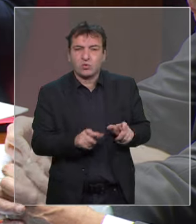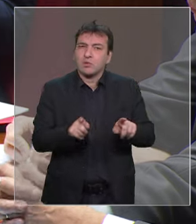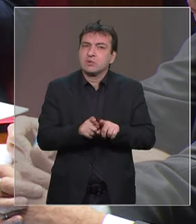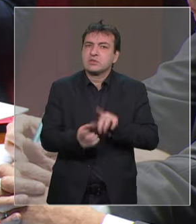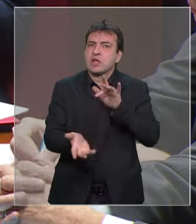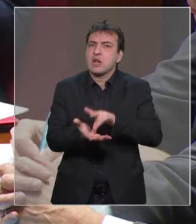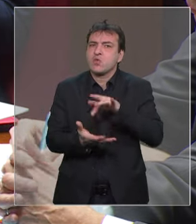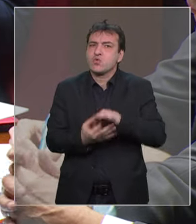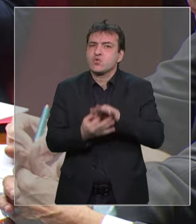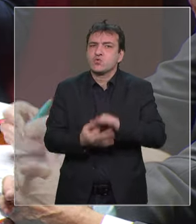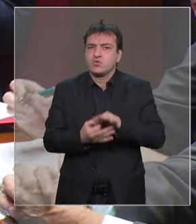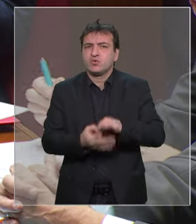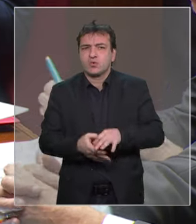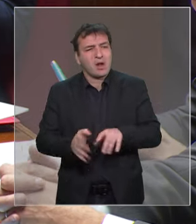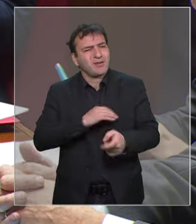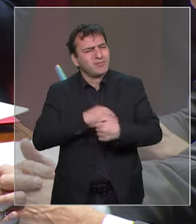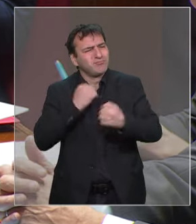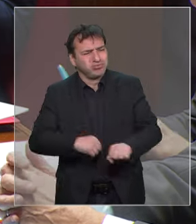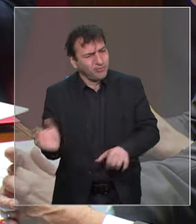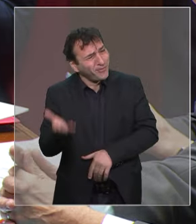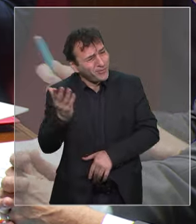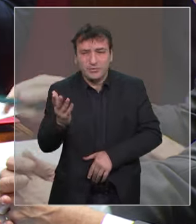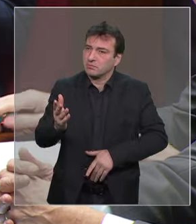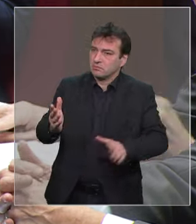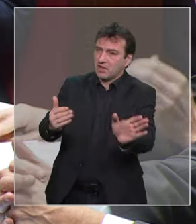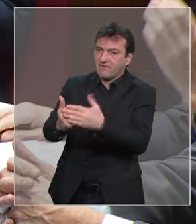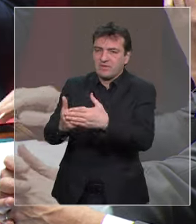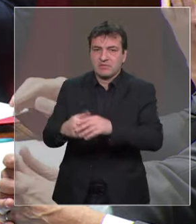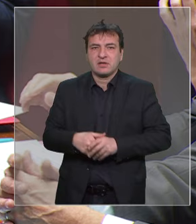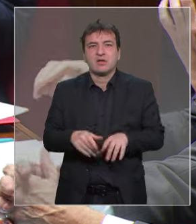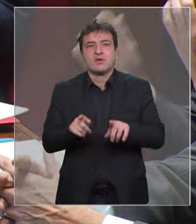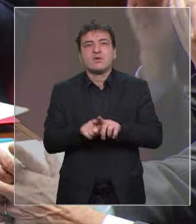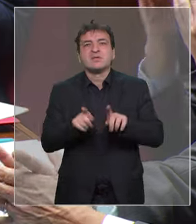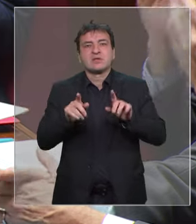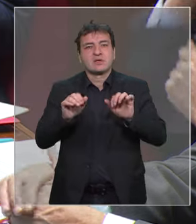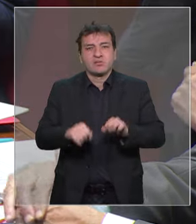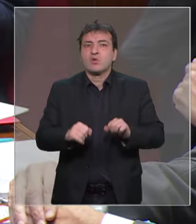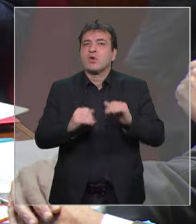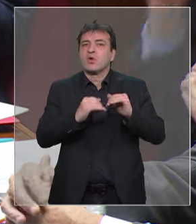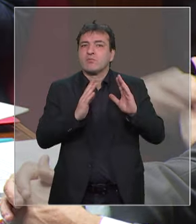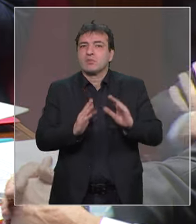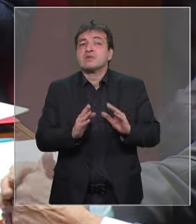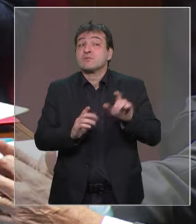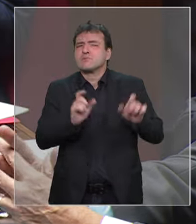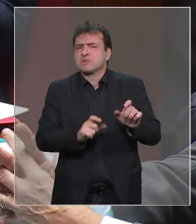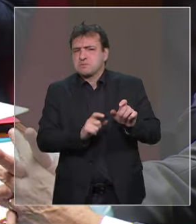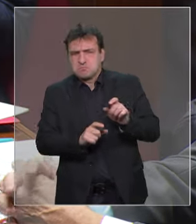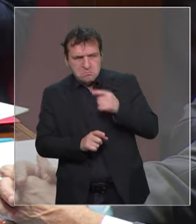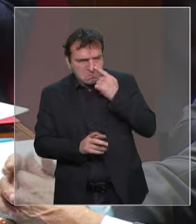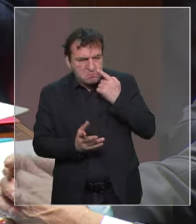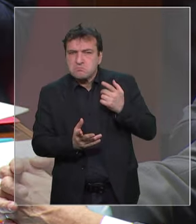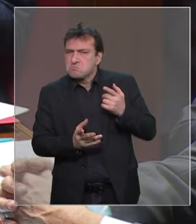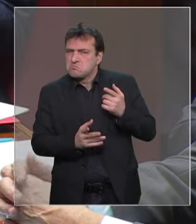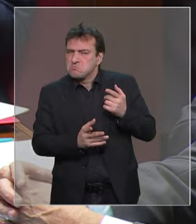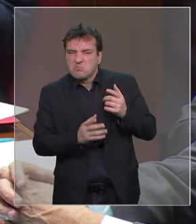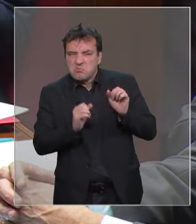de culte où l'on fait l'apologie du terrorisme, qui permet la visite des domiciles des personnes suspectées de représenter une